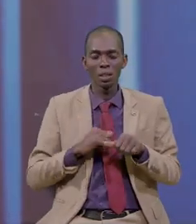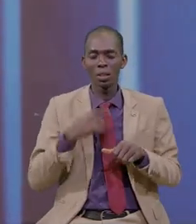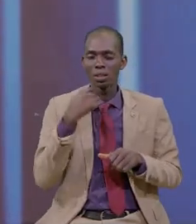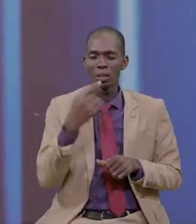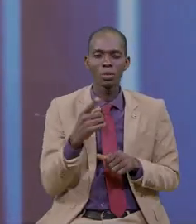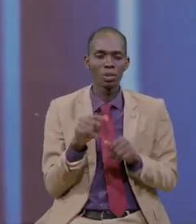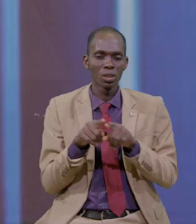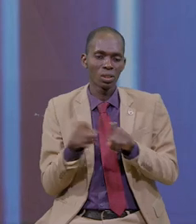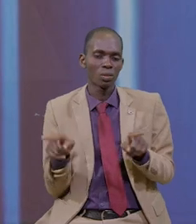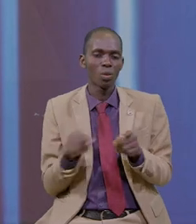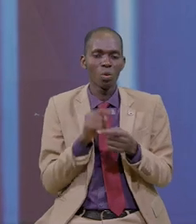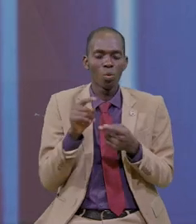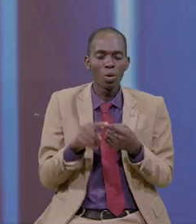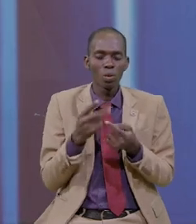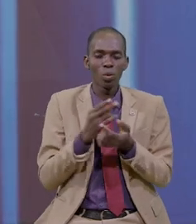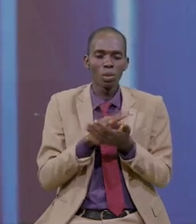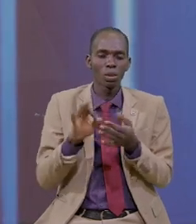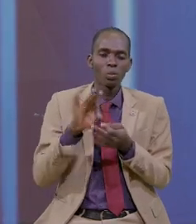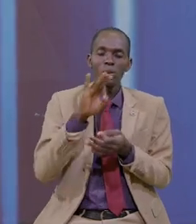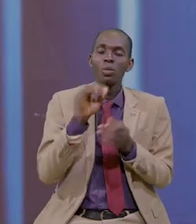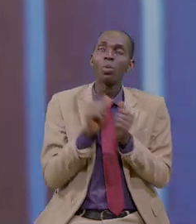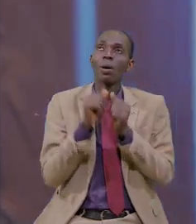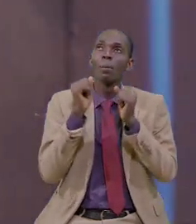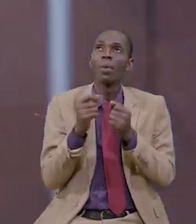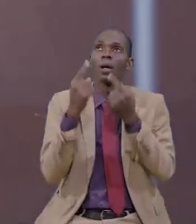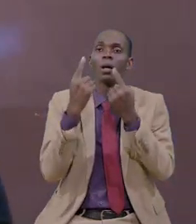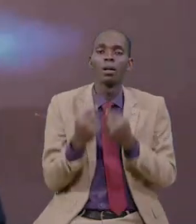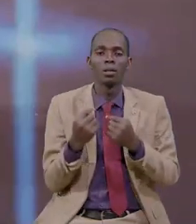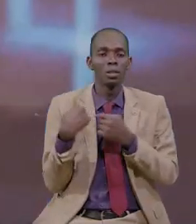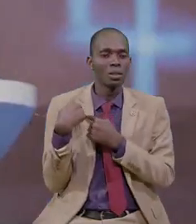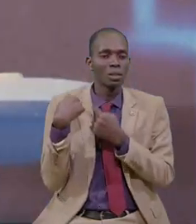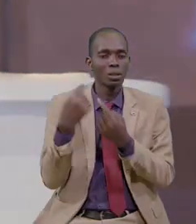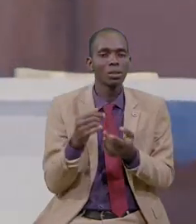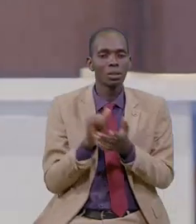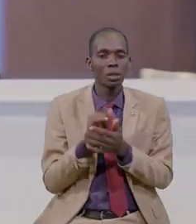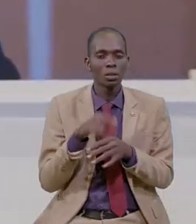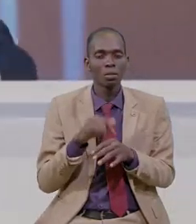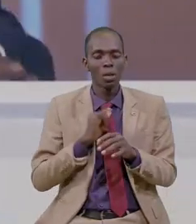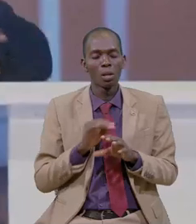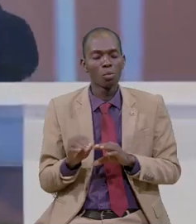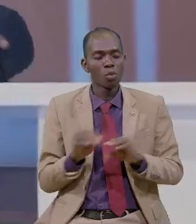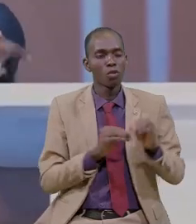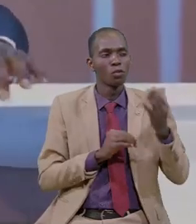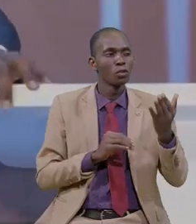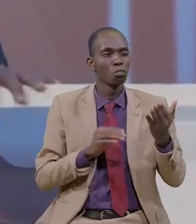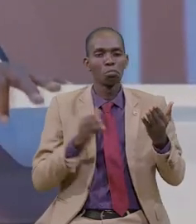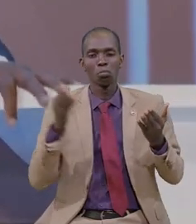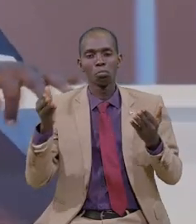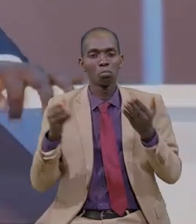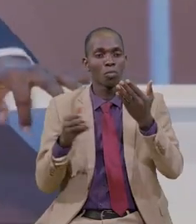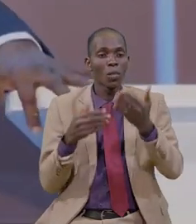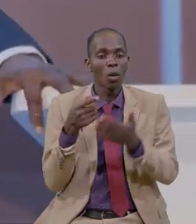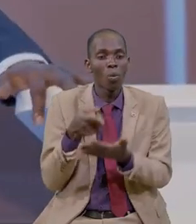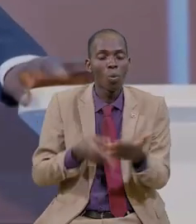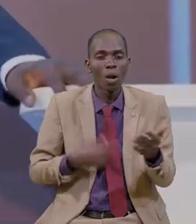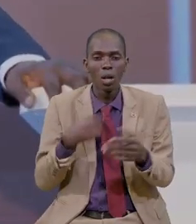donner, dire la différence quand le Saint est venu avec puissance. Depuis ce jour-là, je vais ici, je vais là. Et ce que je ne